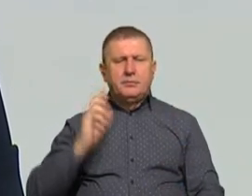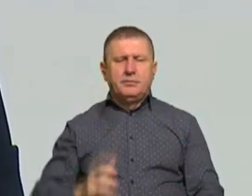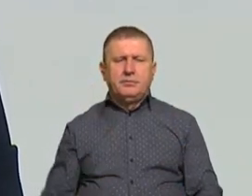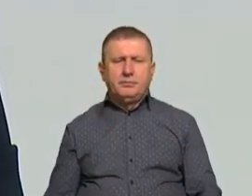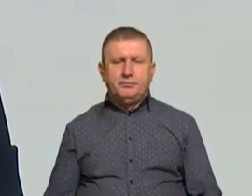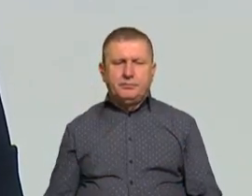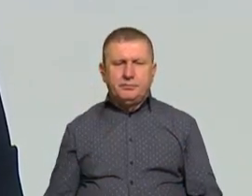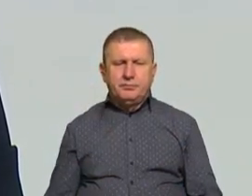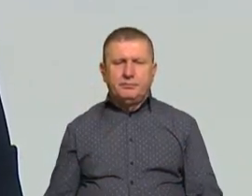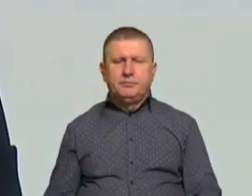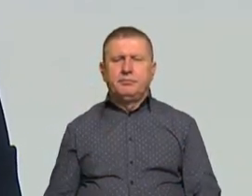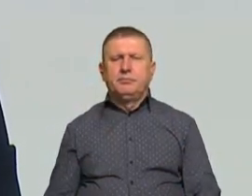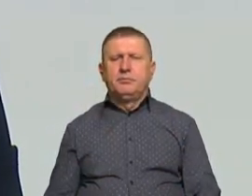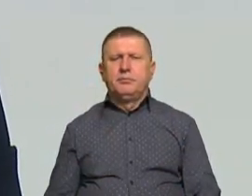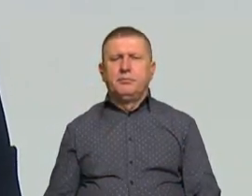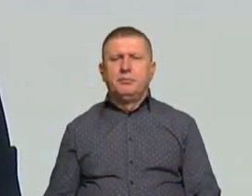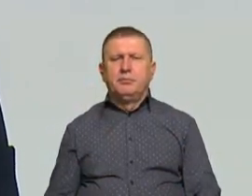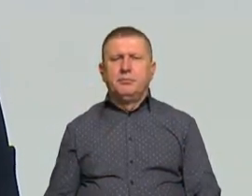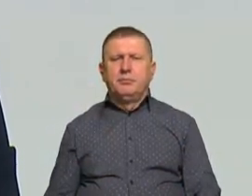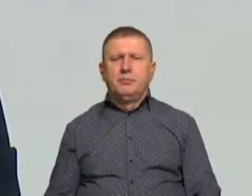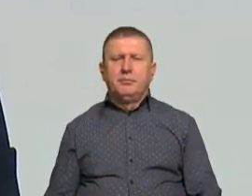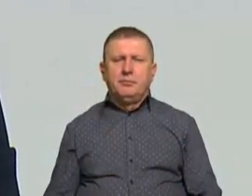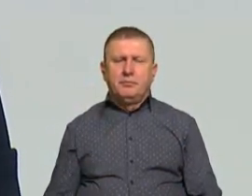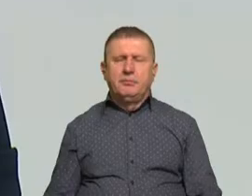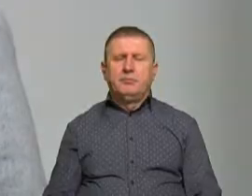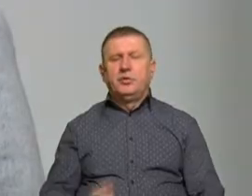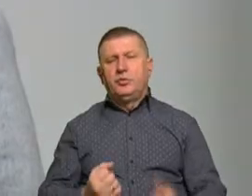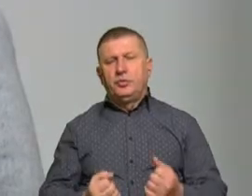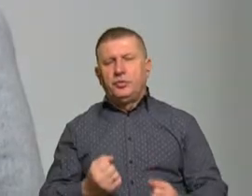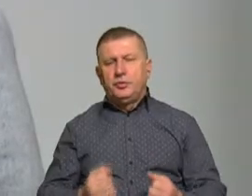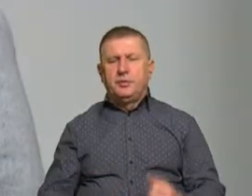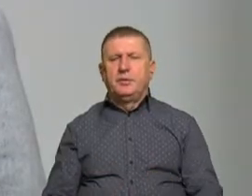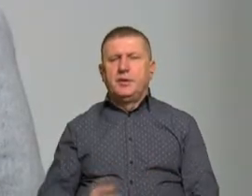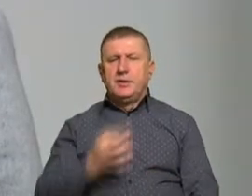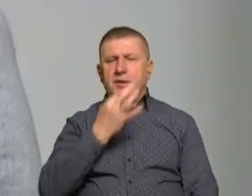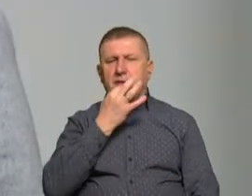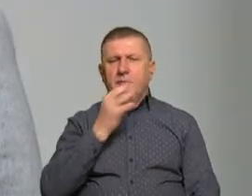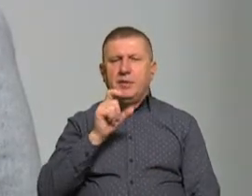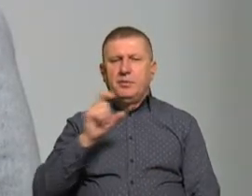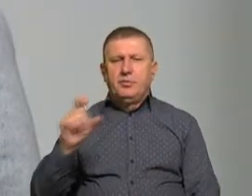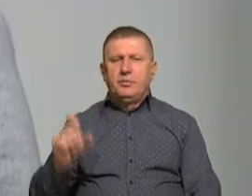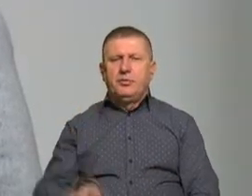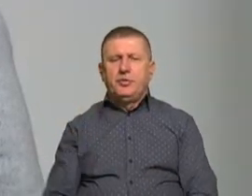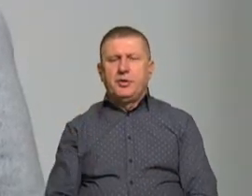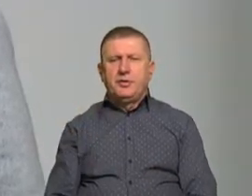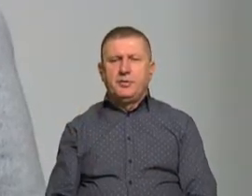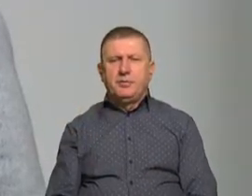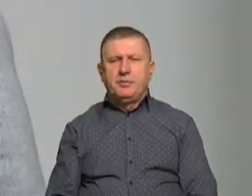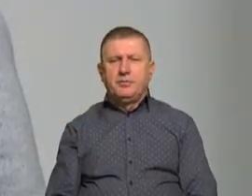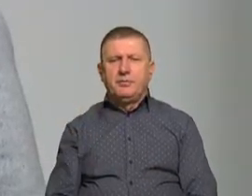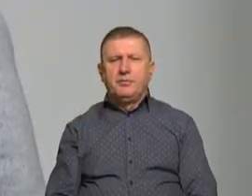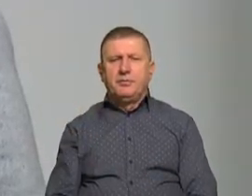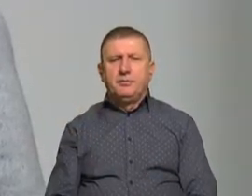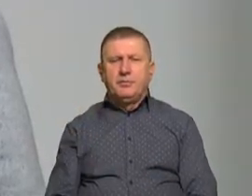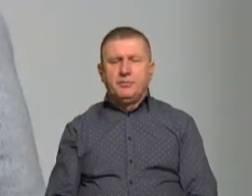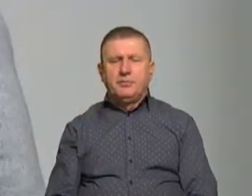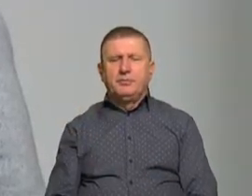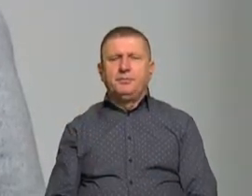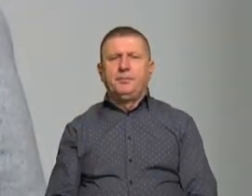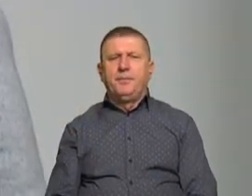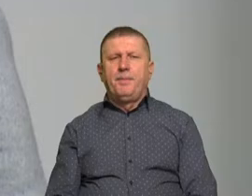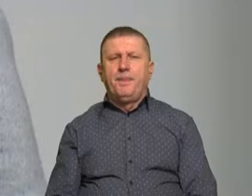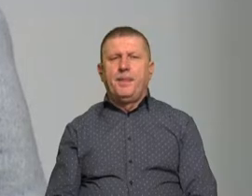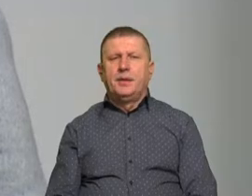o podobnej ilości mieszkańców. Chciałem podać te dane, ale trudno. Za mało czasu jest na to wszystko. Niestety się pan nie zmieścił, ale bardzo